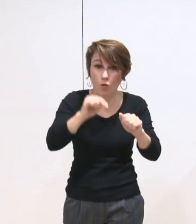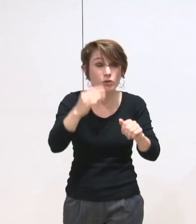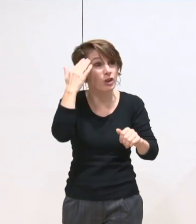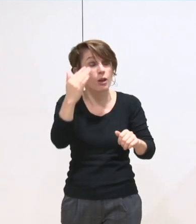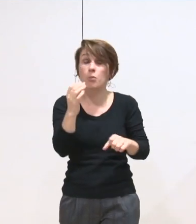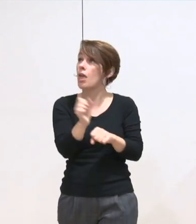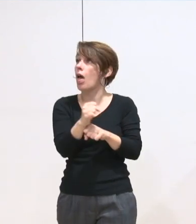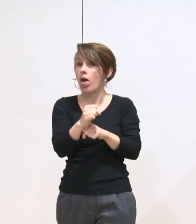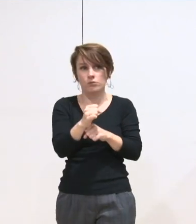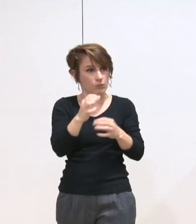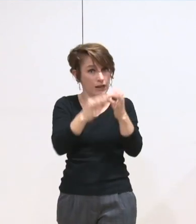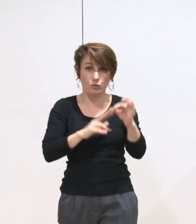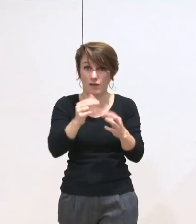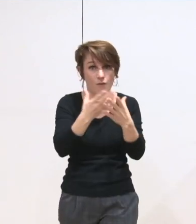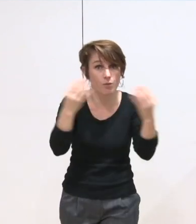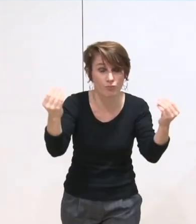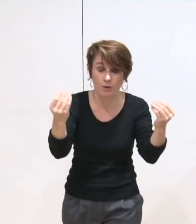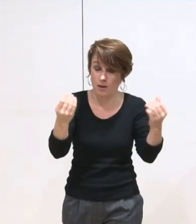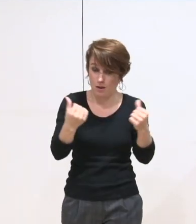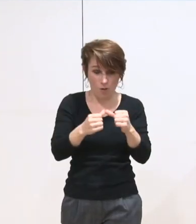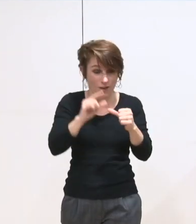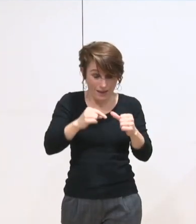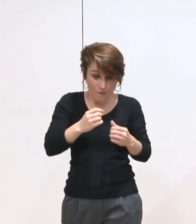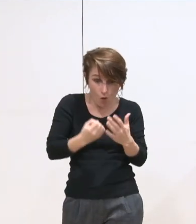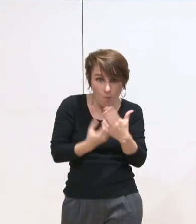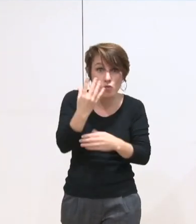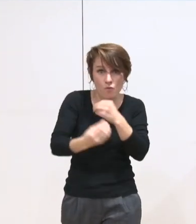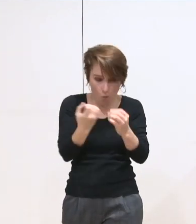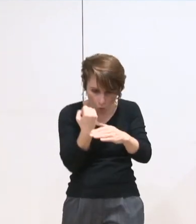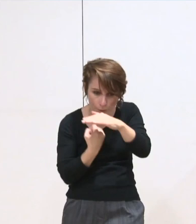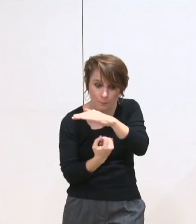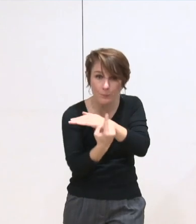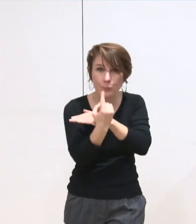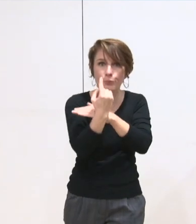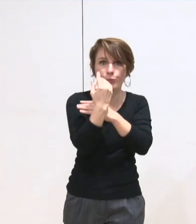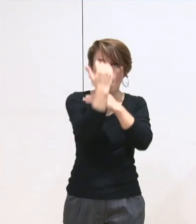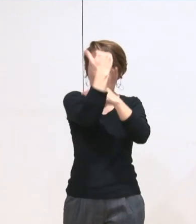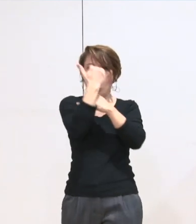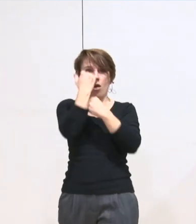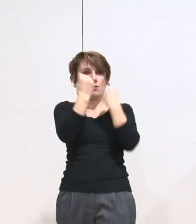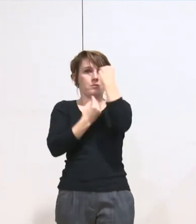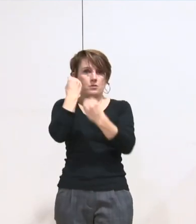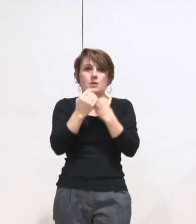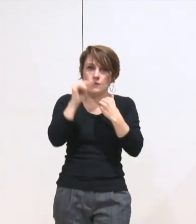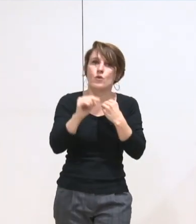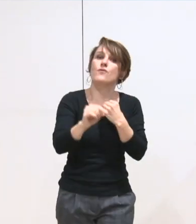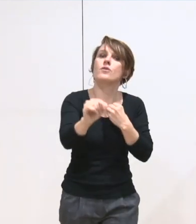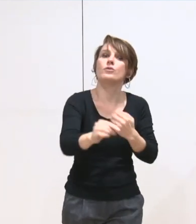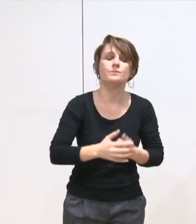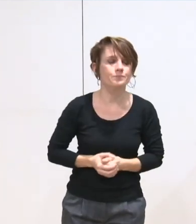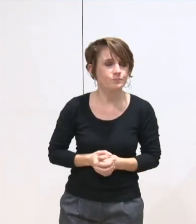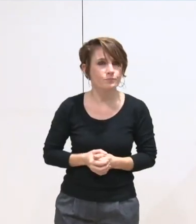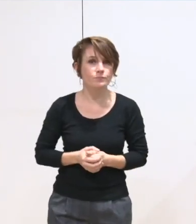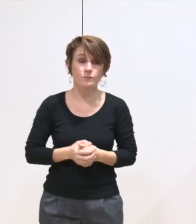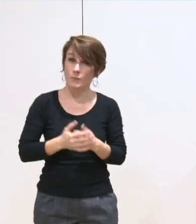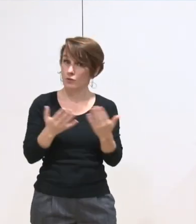et faire naître un monde qui prend enfin soin de lui. Ces propositions fortes et concrètes doivent marquer un